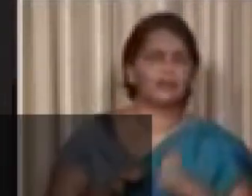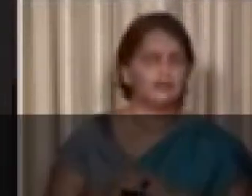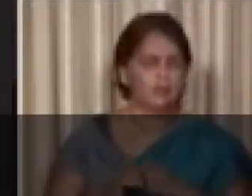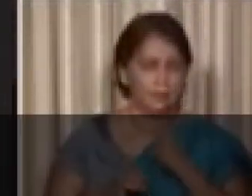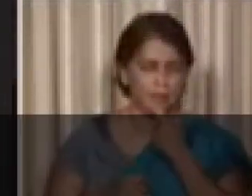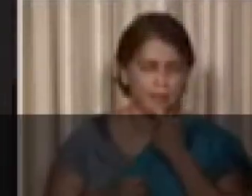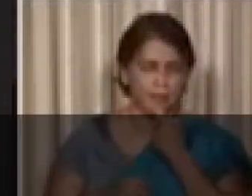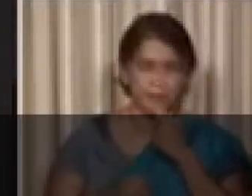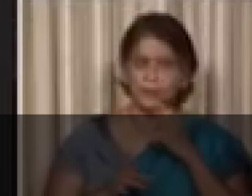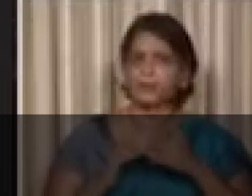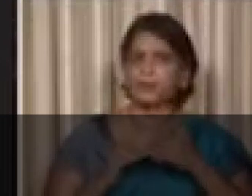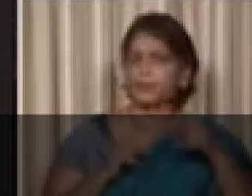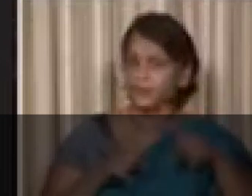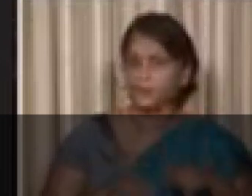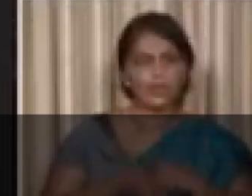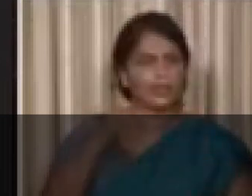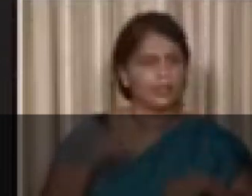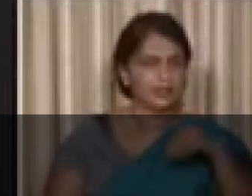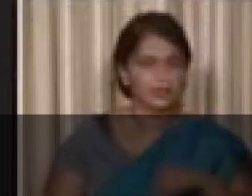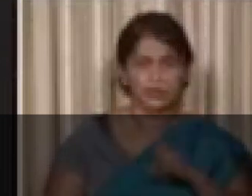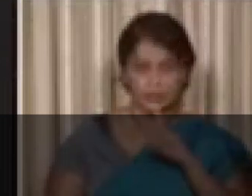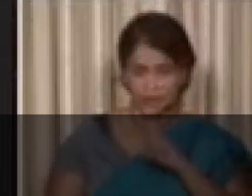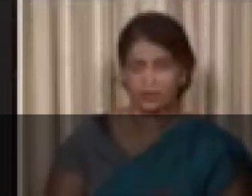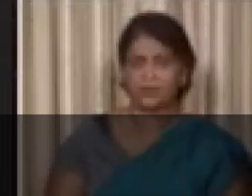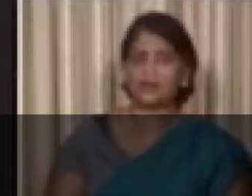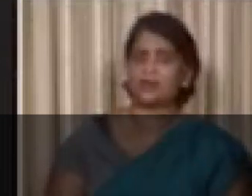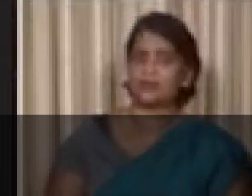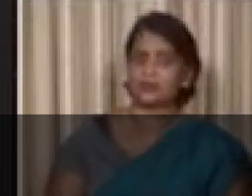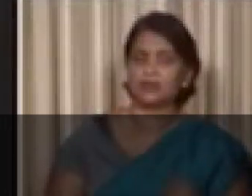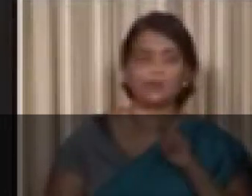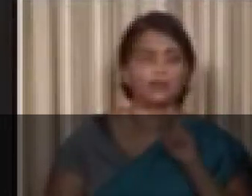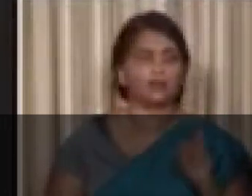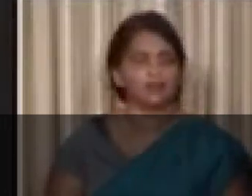රීති ප්‍රශ්න. ඊළඟට දැන් ඡන්දයක් ප්‍රකාශ කරාම ඒකට